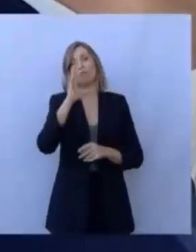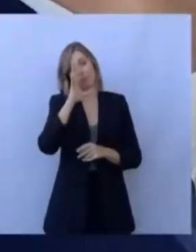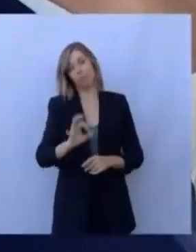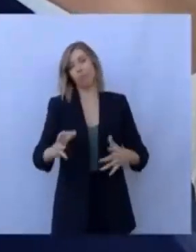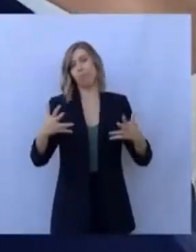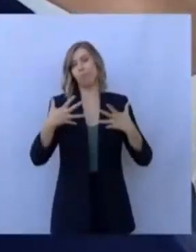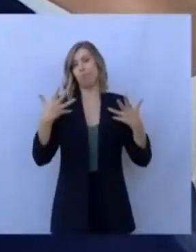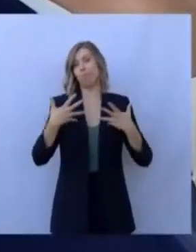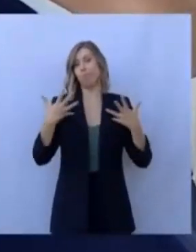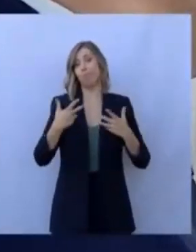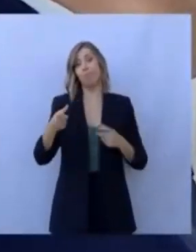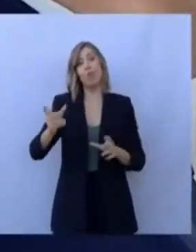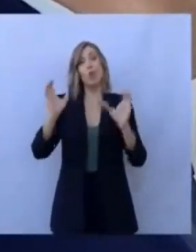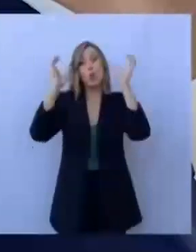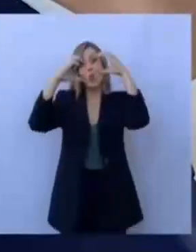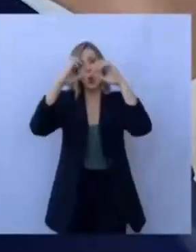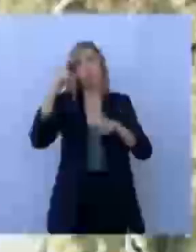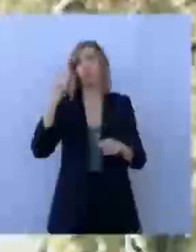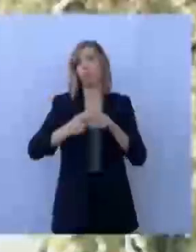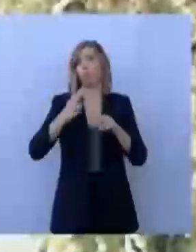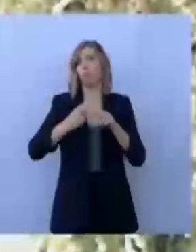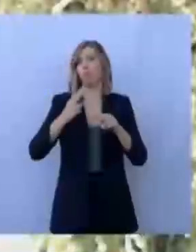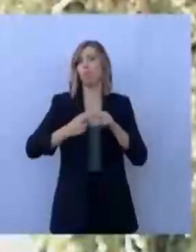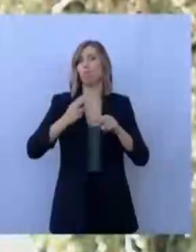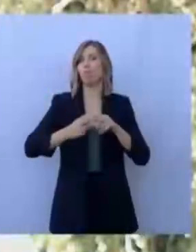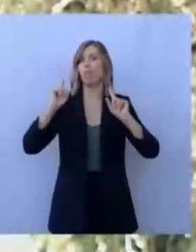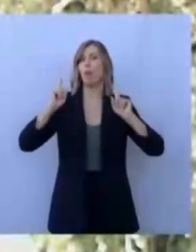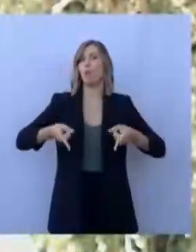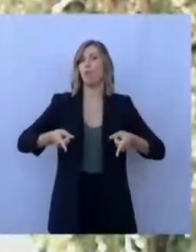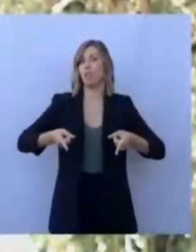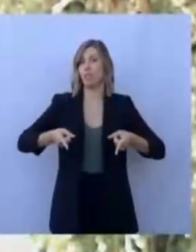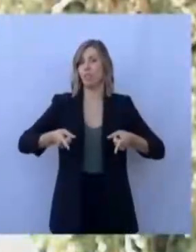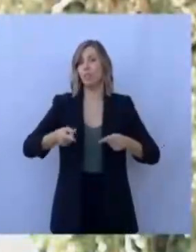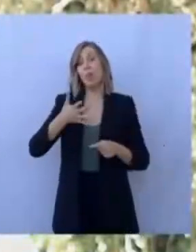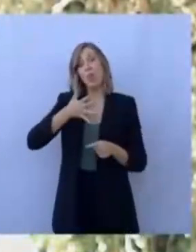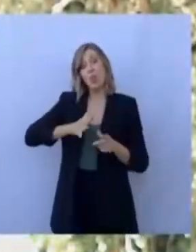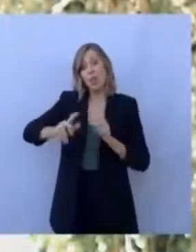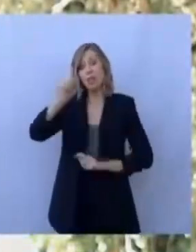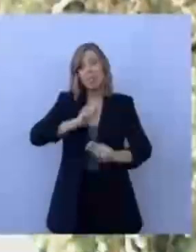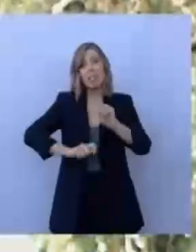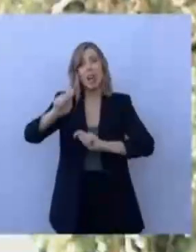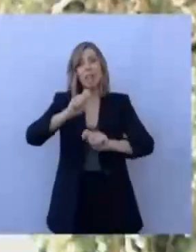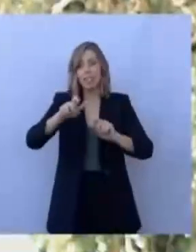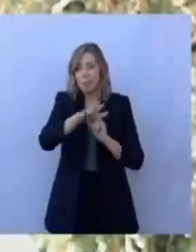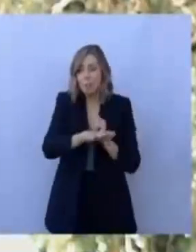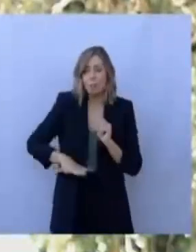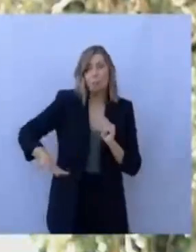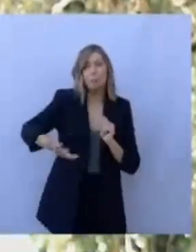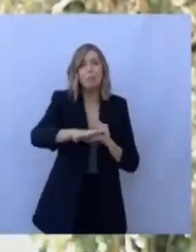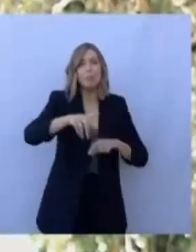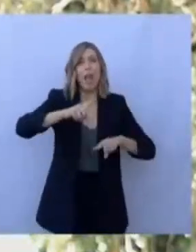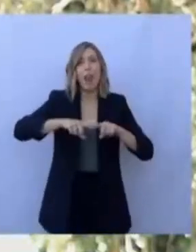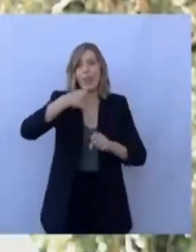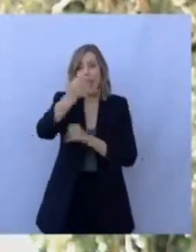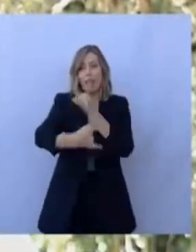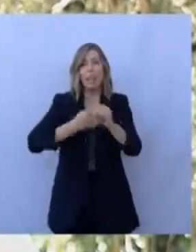απόφαση της Google να δημιουργήσει ένα cloud region στην Ελλάδα.